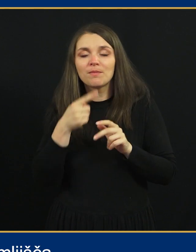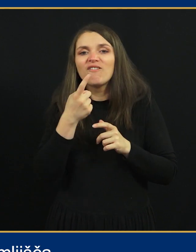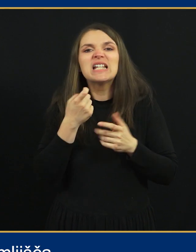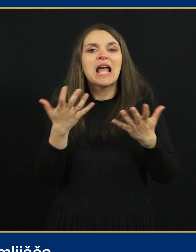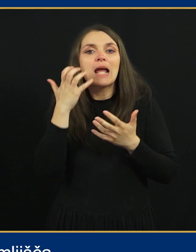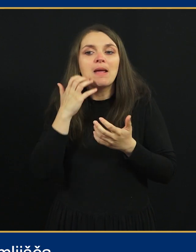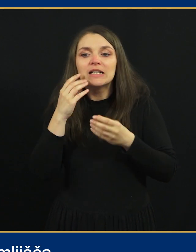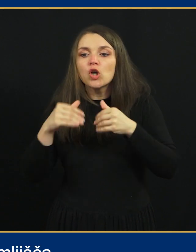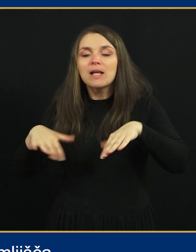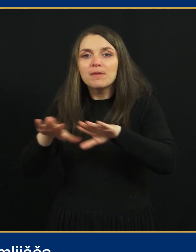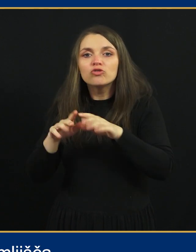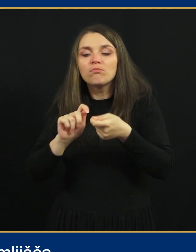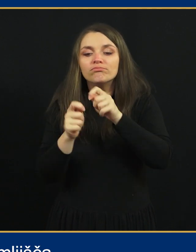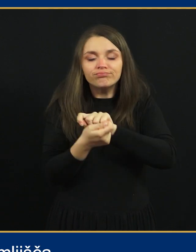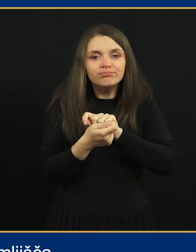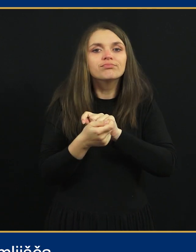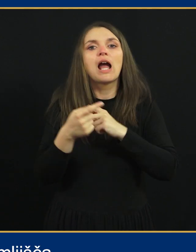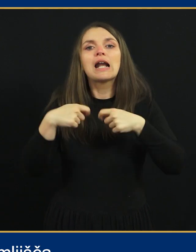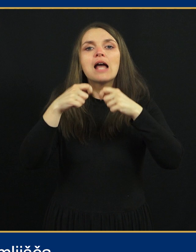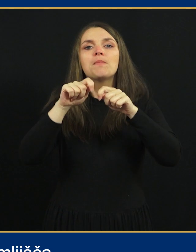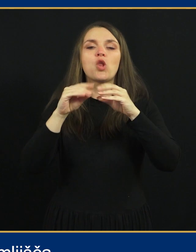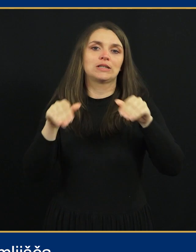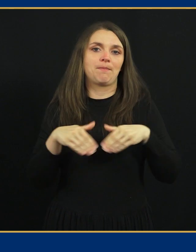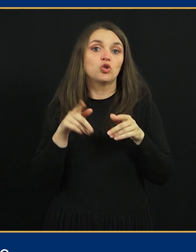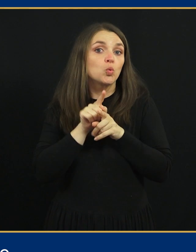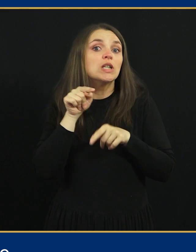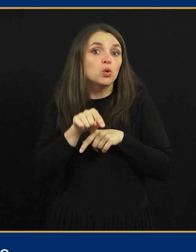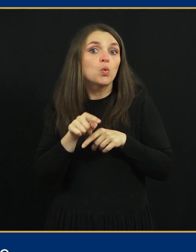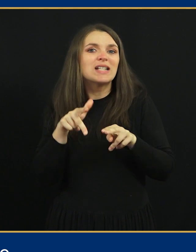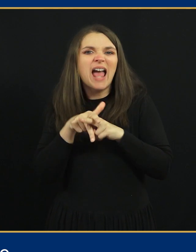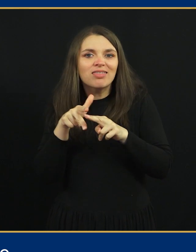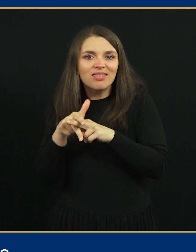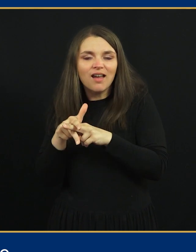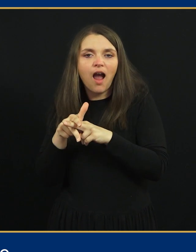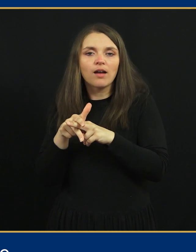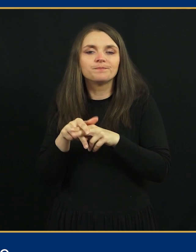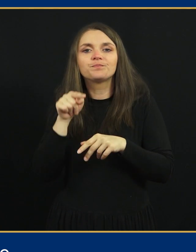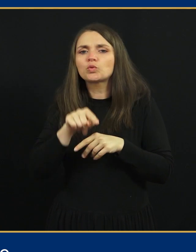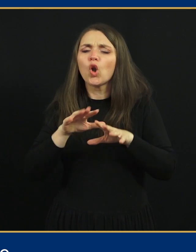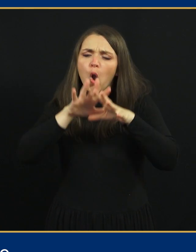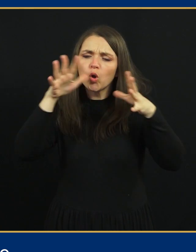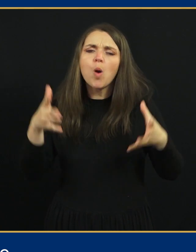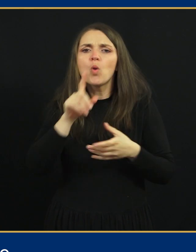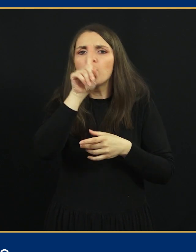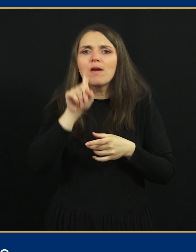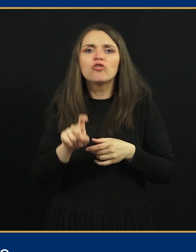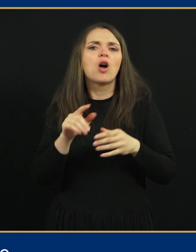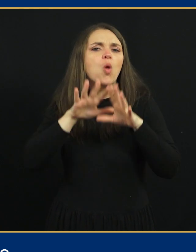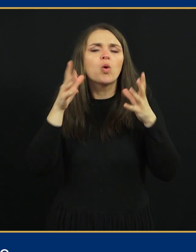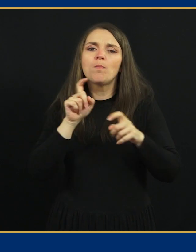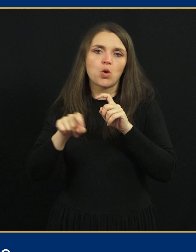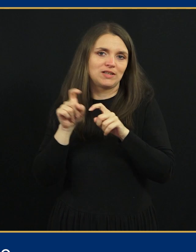nekega kmetijskega zemljišča v gradbeno zemljišče. Tudi tukaj se zatika in tu je ogromno vprašanj, ogromno